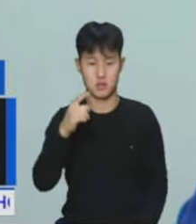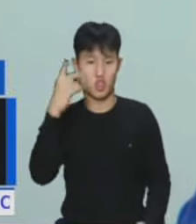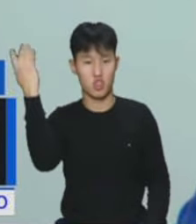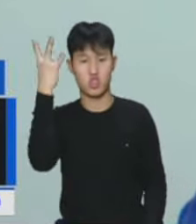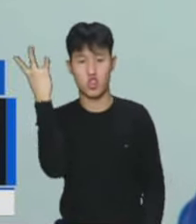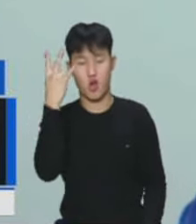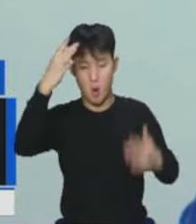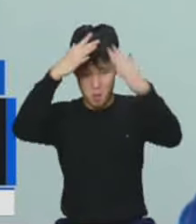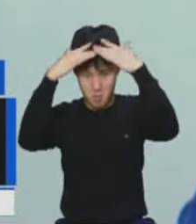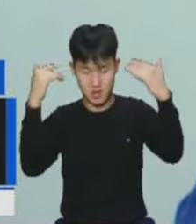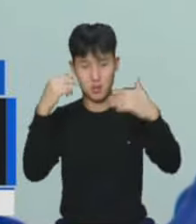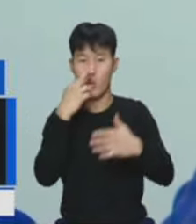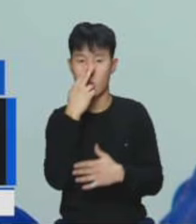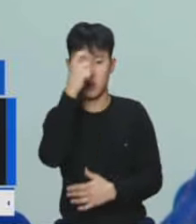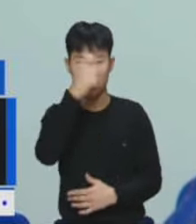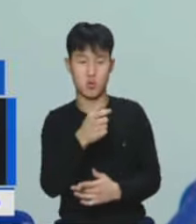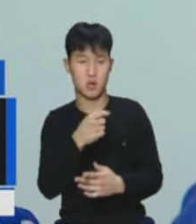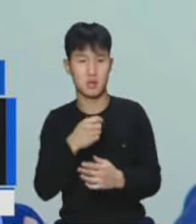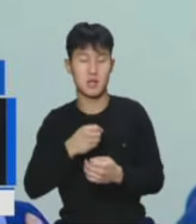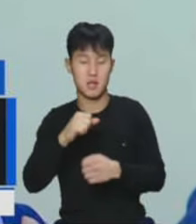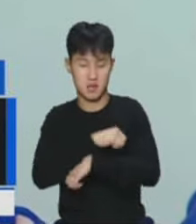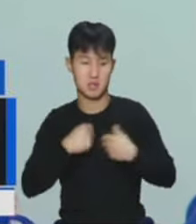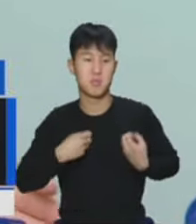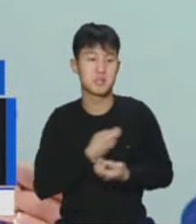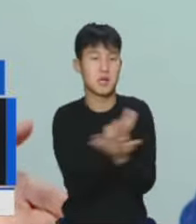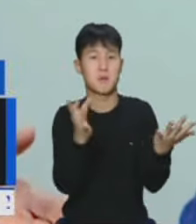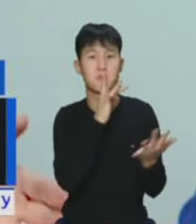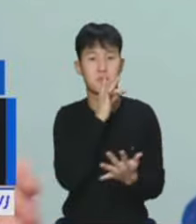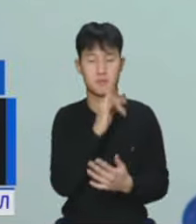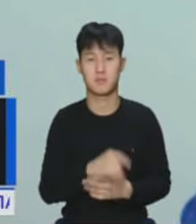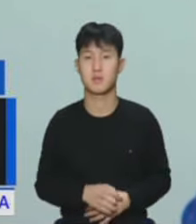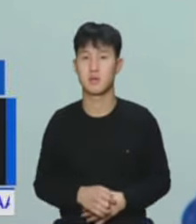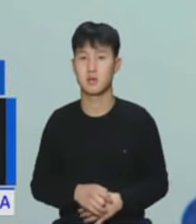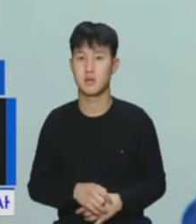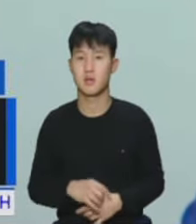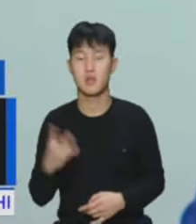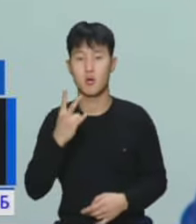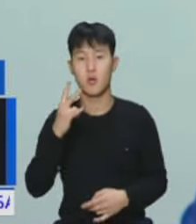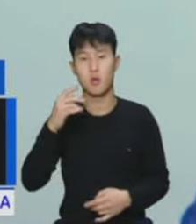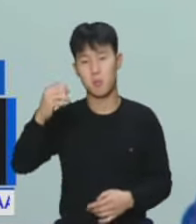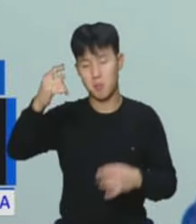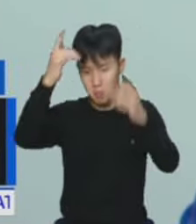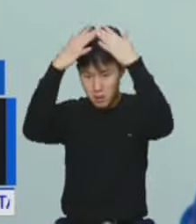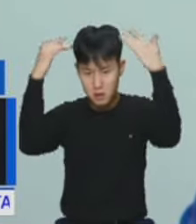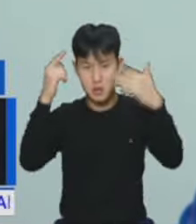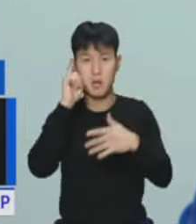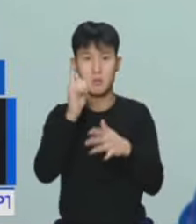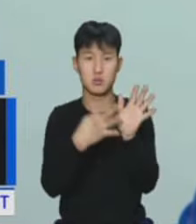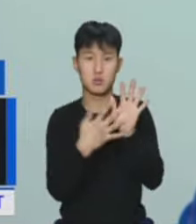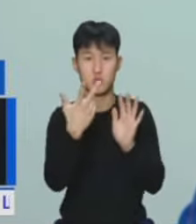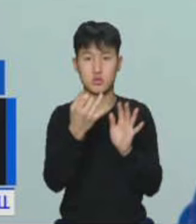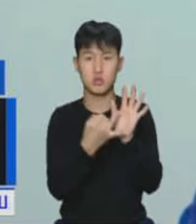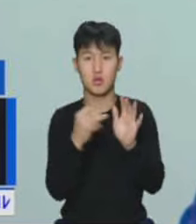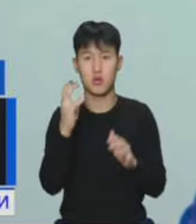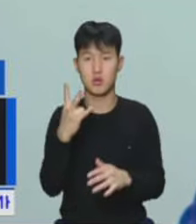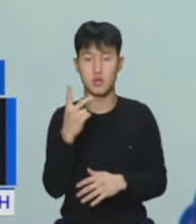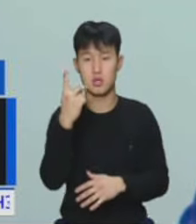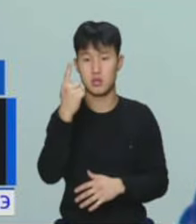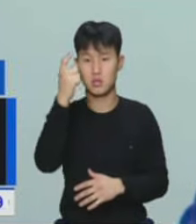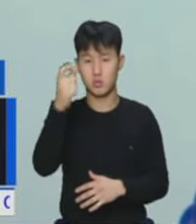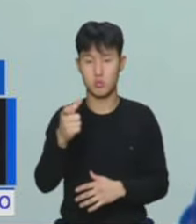би зарлах болно. Яагаад гэвэл ногоо малгайт гэдэг чинь юу вэ гэвэл 1937 онд ерөөсөөл нэг хүнийг барьж